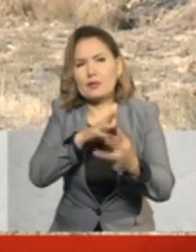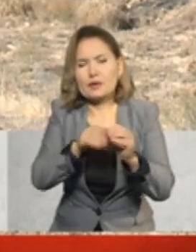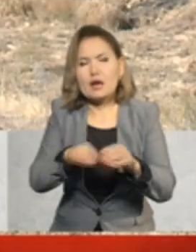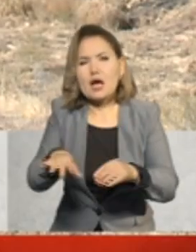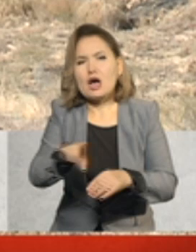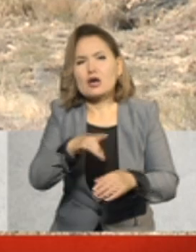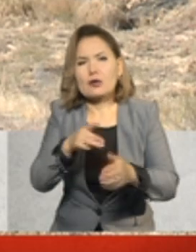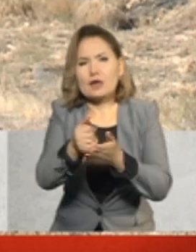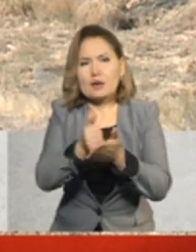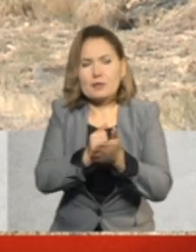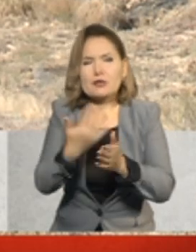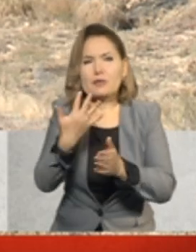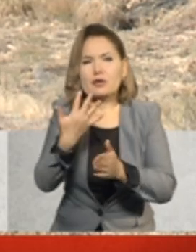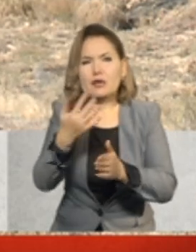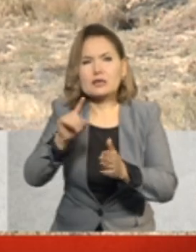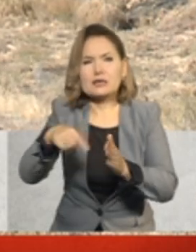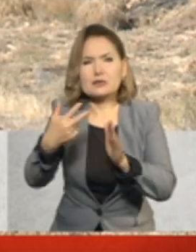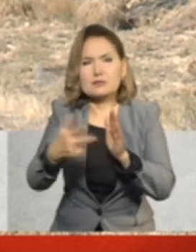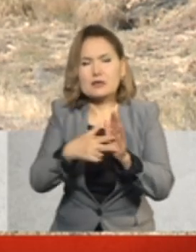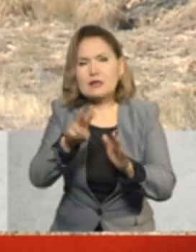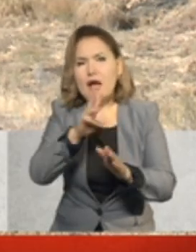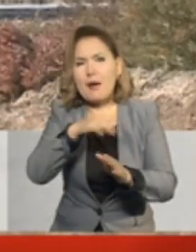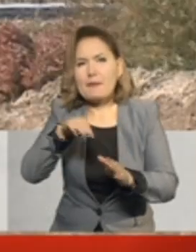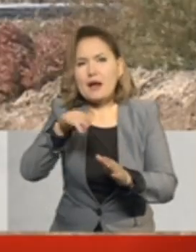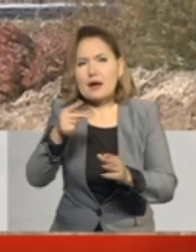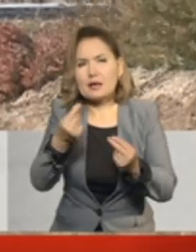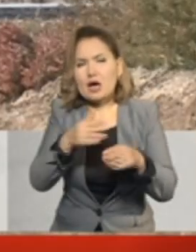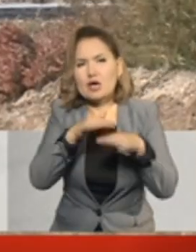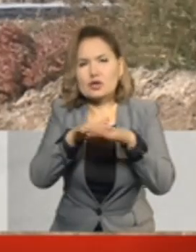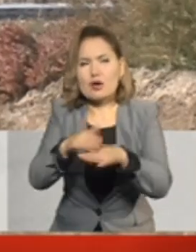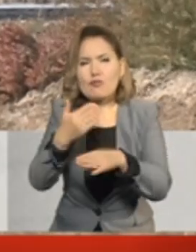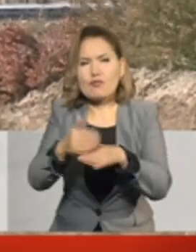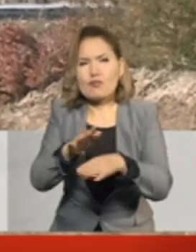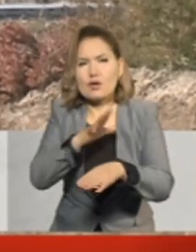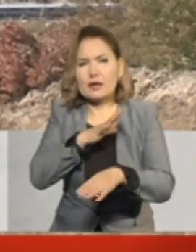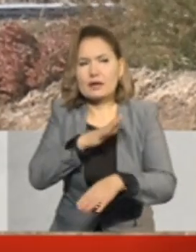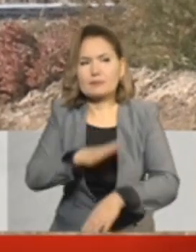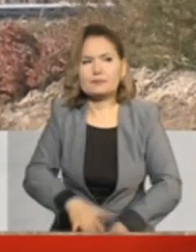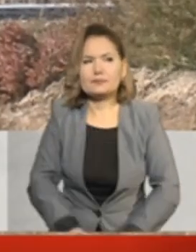Оған республикалық резервтен 5,8 миллиард теңге қаражат бөлінген.